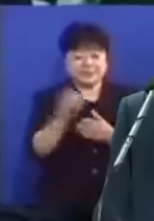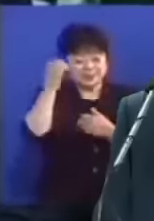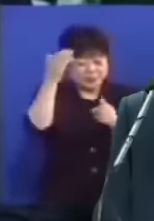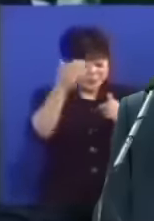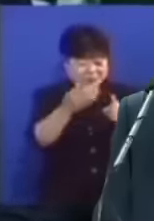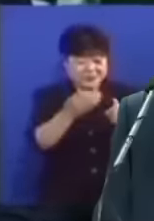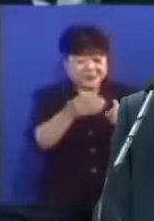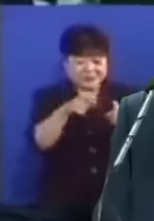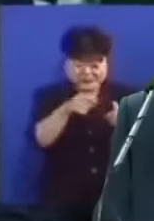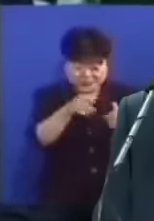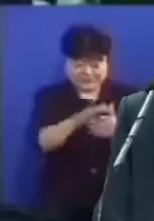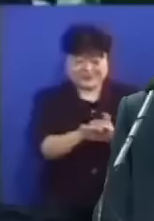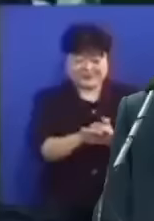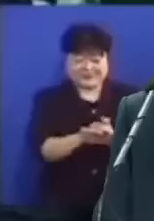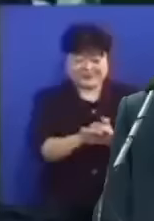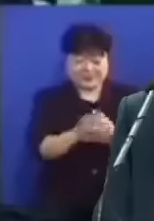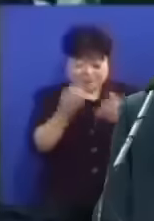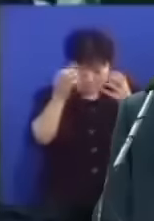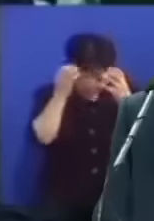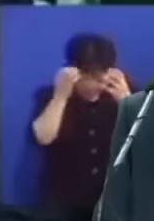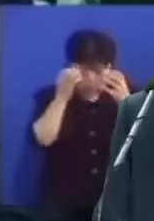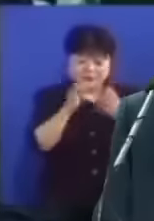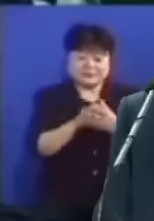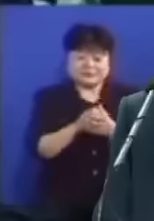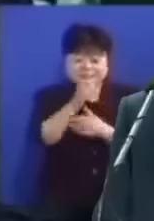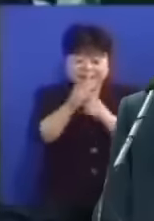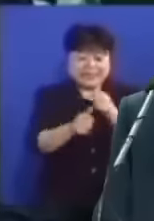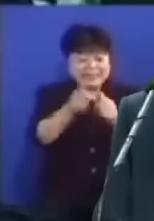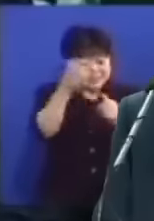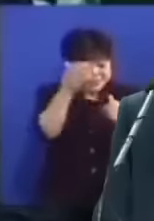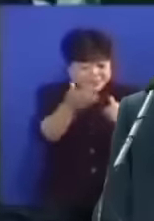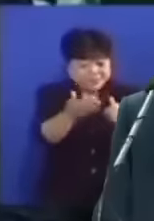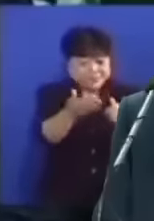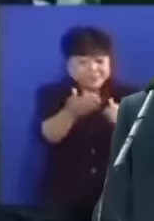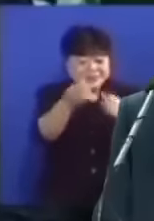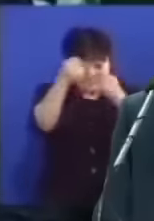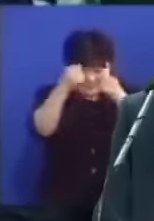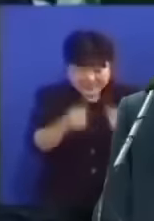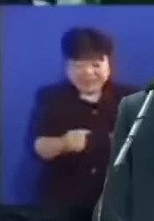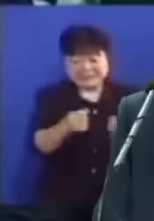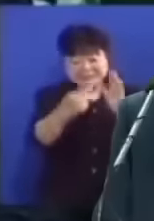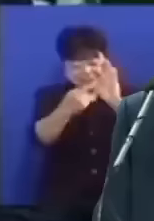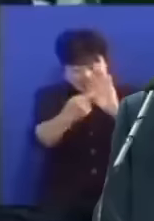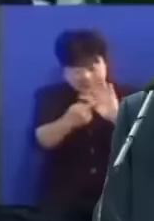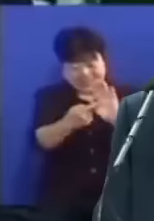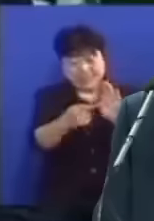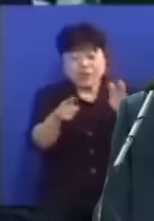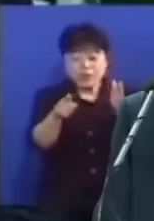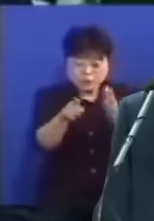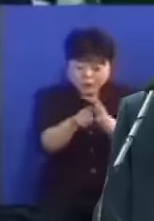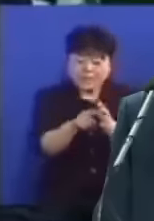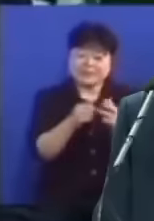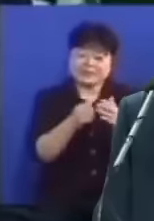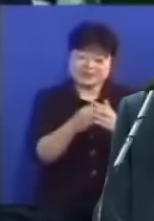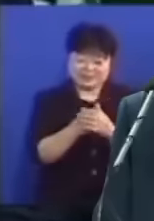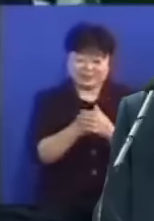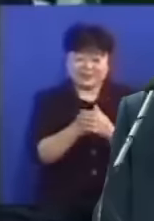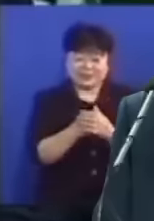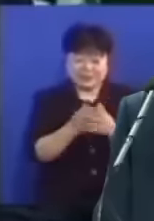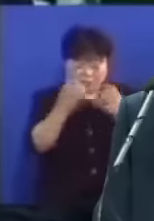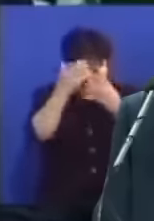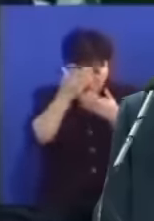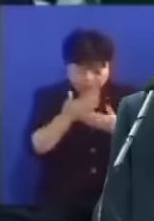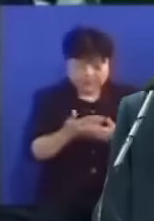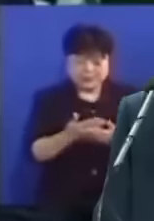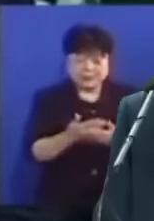성령께서 저에게 말씀하시기를 이 고통은 하나님이 살아계신 것을 나타내기 위한 배경이니까